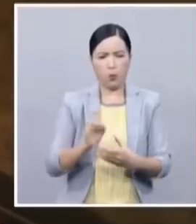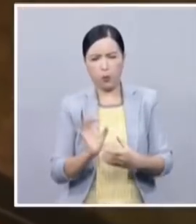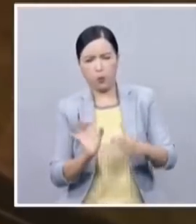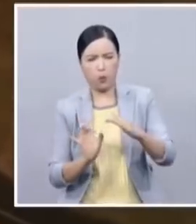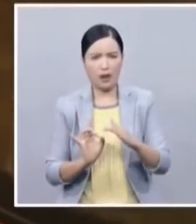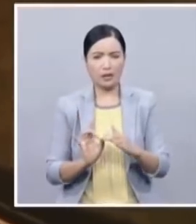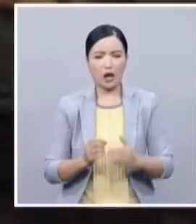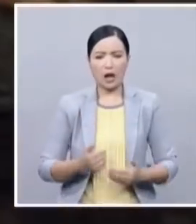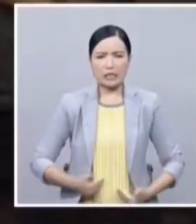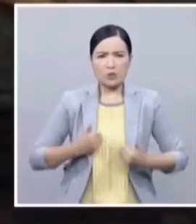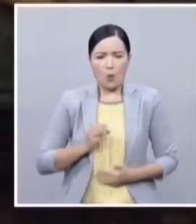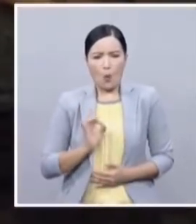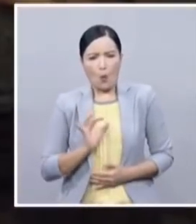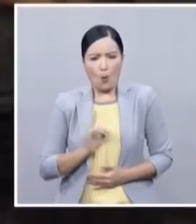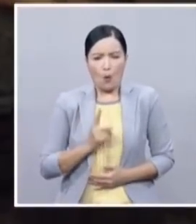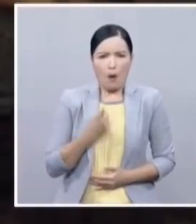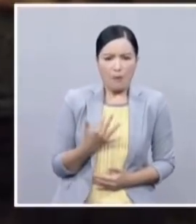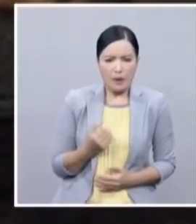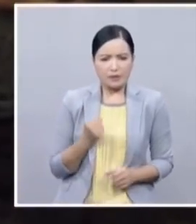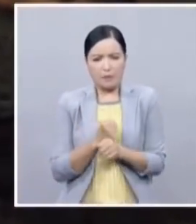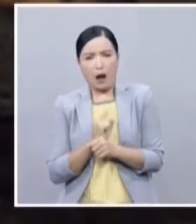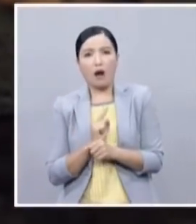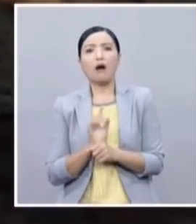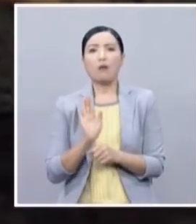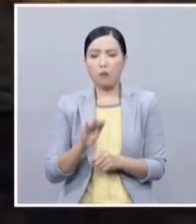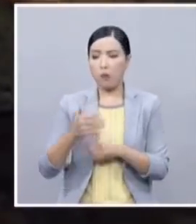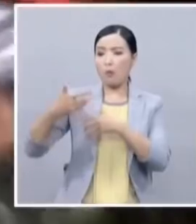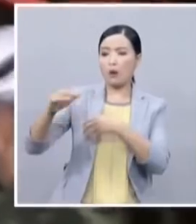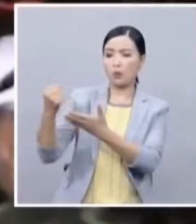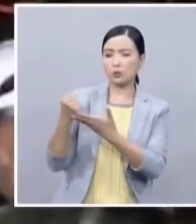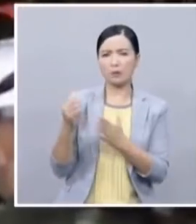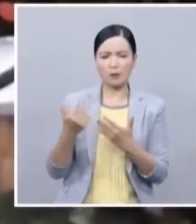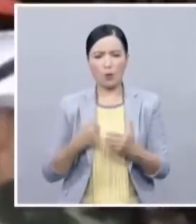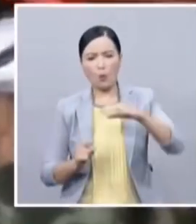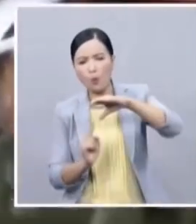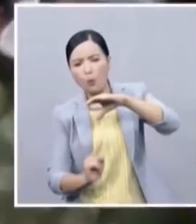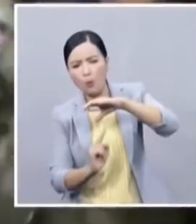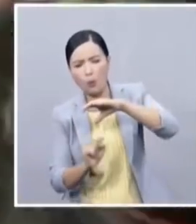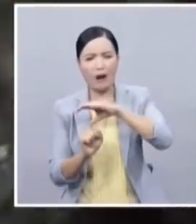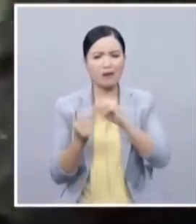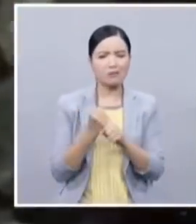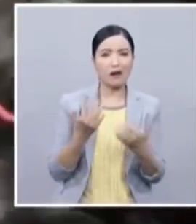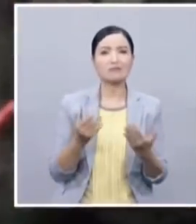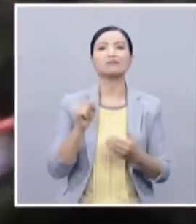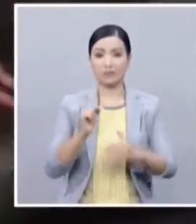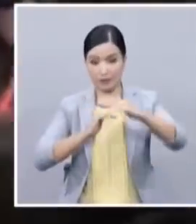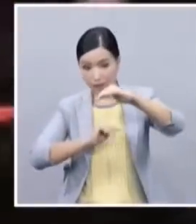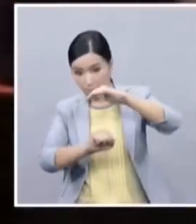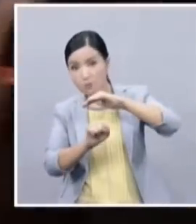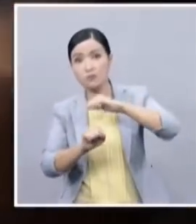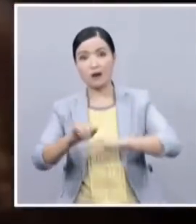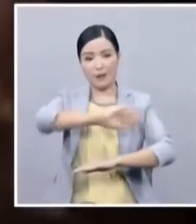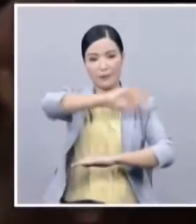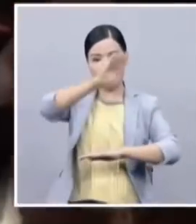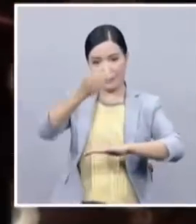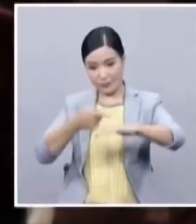รือในพื้นที่ที่ไม่สามารถที่จะพึ่งพาจากภายนอกได้นะครับคงไม่ใช่เฉพาะเรื่องถ้ำอย่างเดียวนะครับ